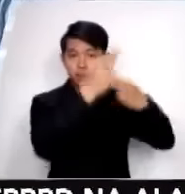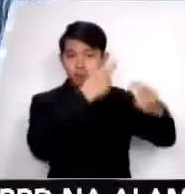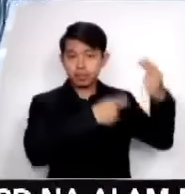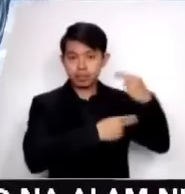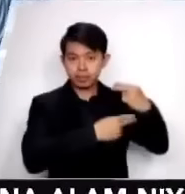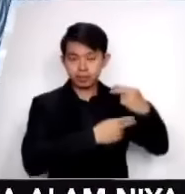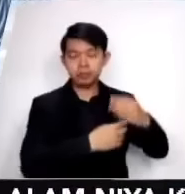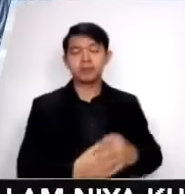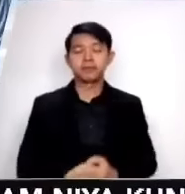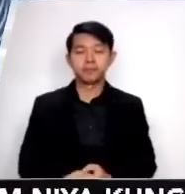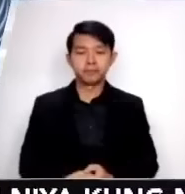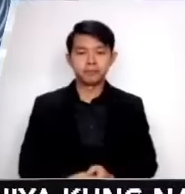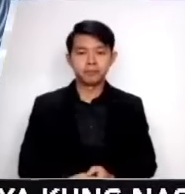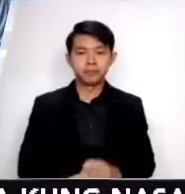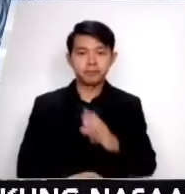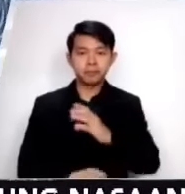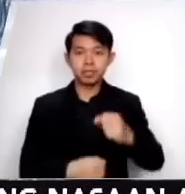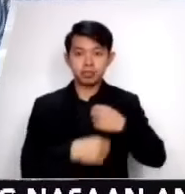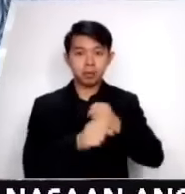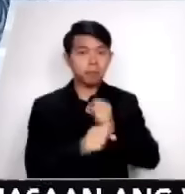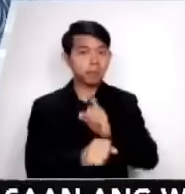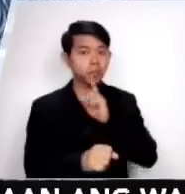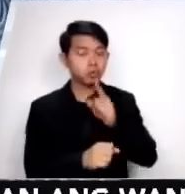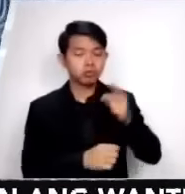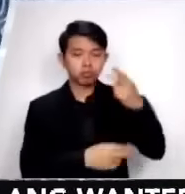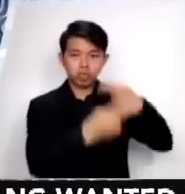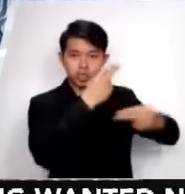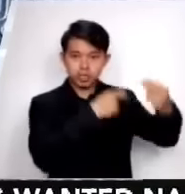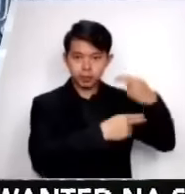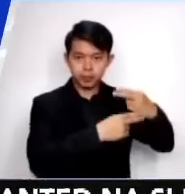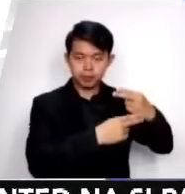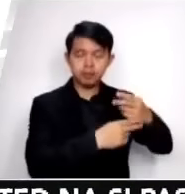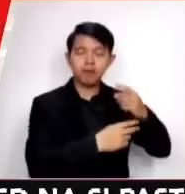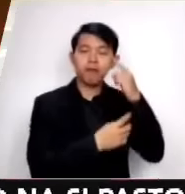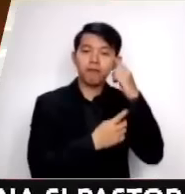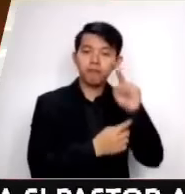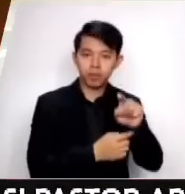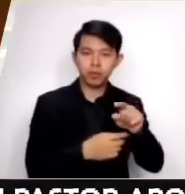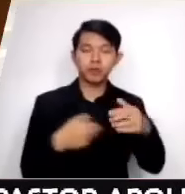yung making history interesting for our young people.